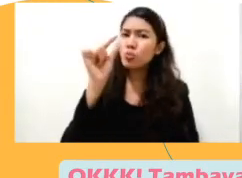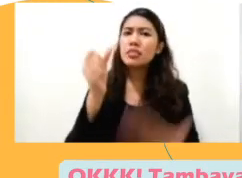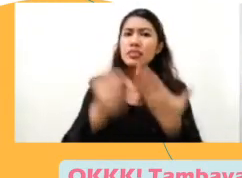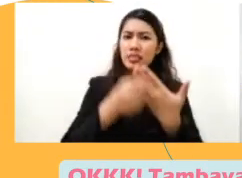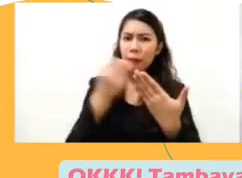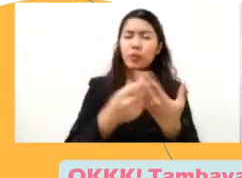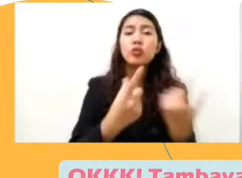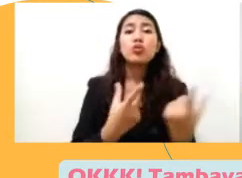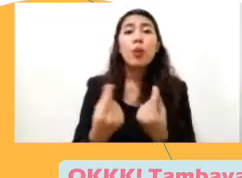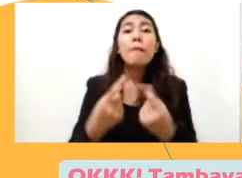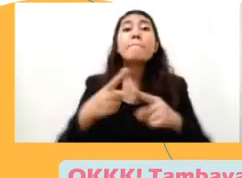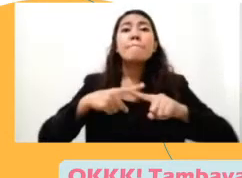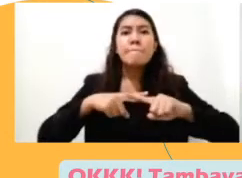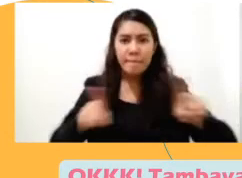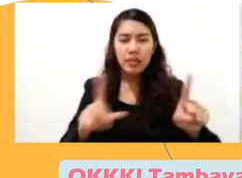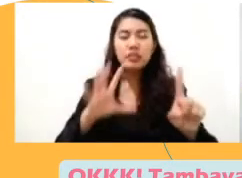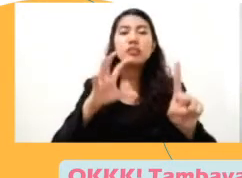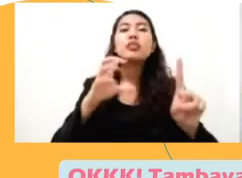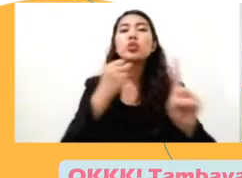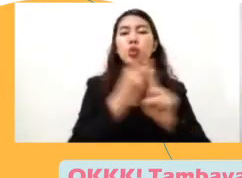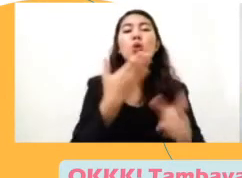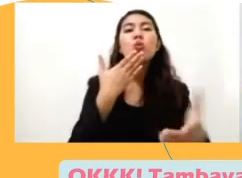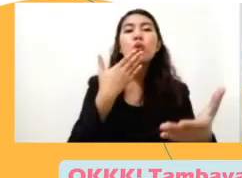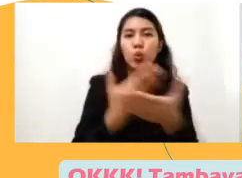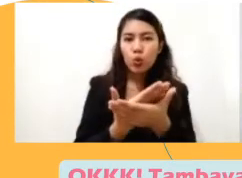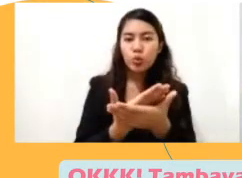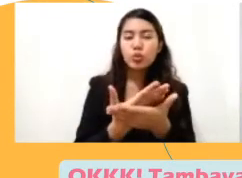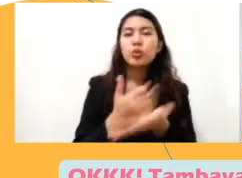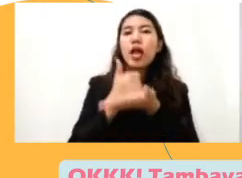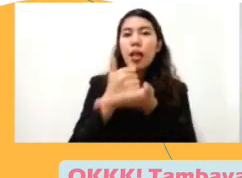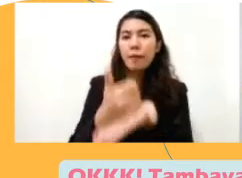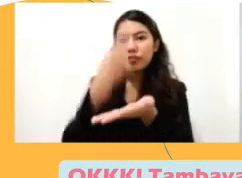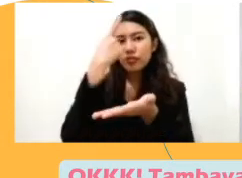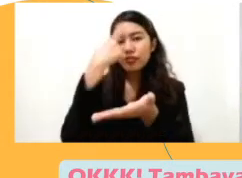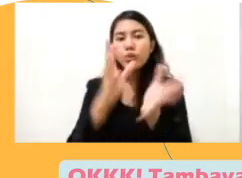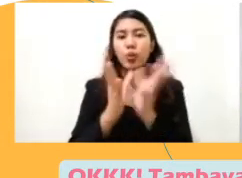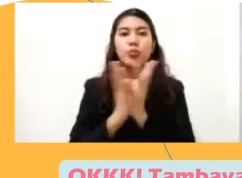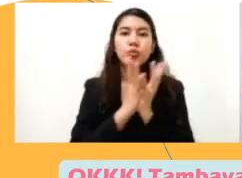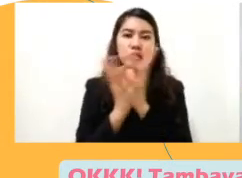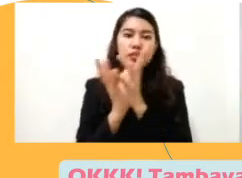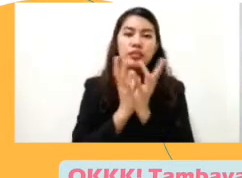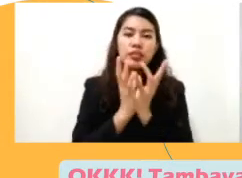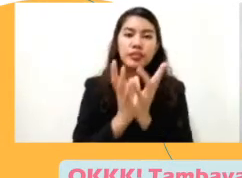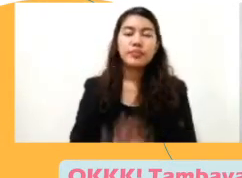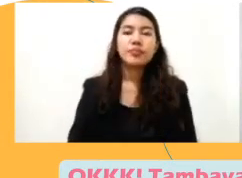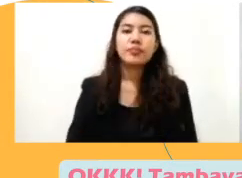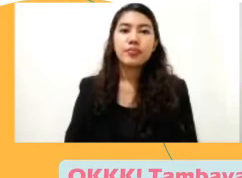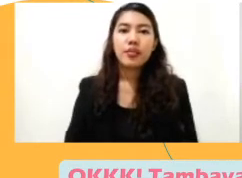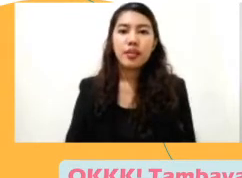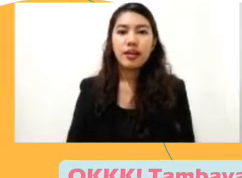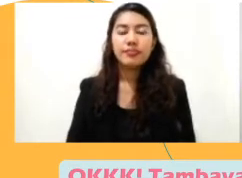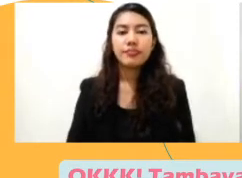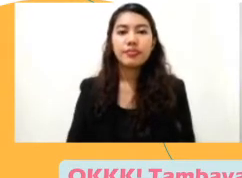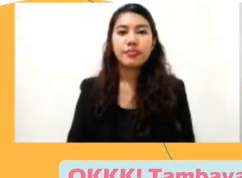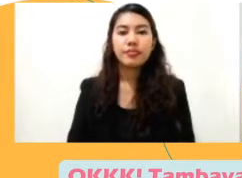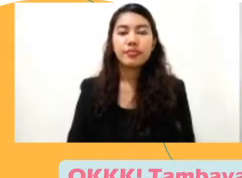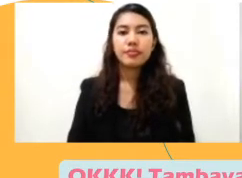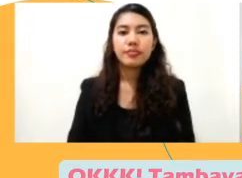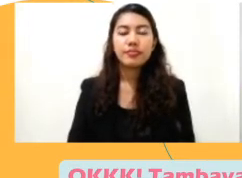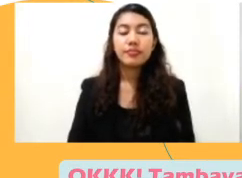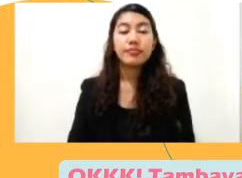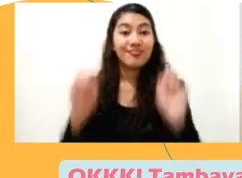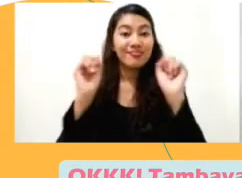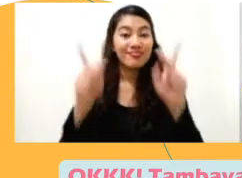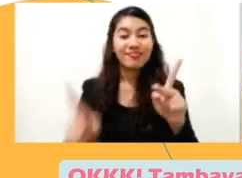yung impact na naidudulot sa lipunan. So yun po, Kuya Sig. Ayan, okay. Hindi